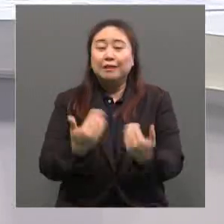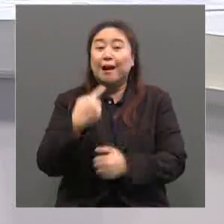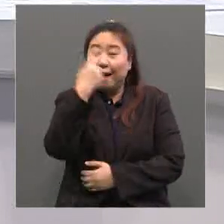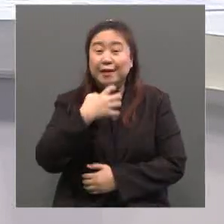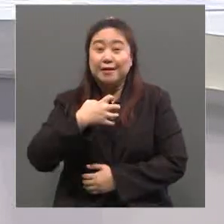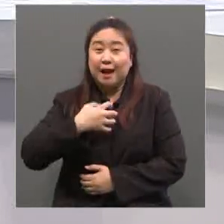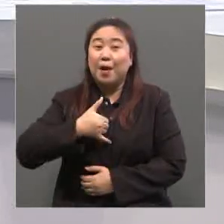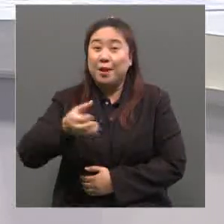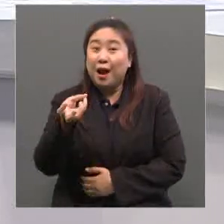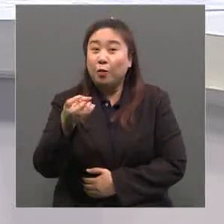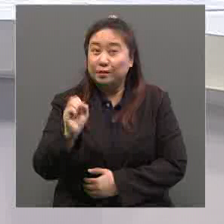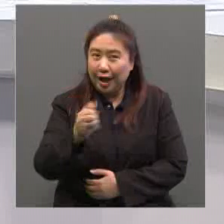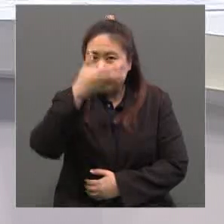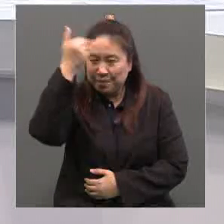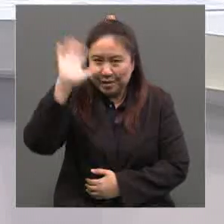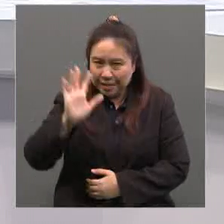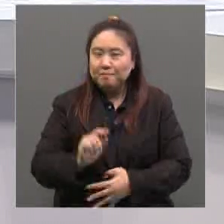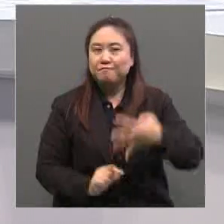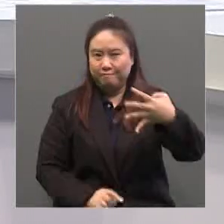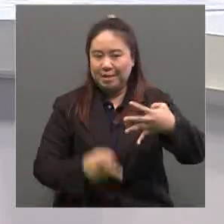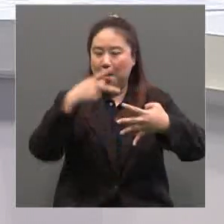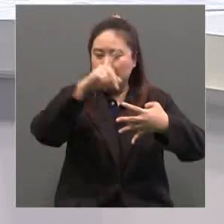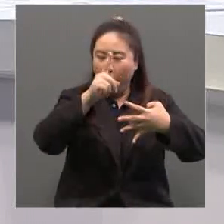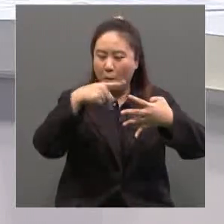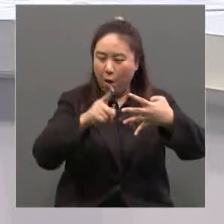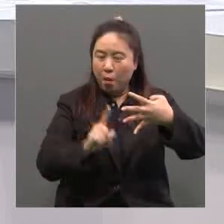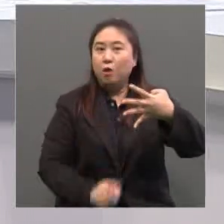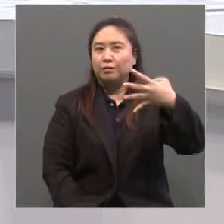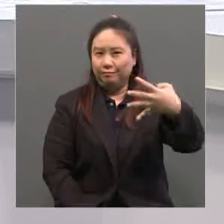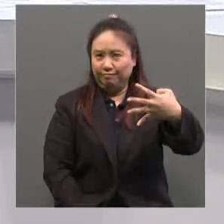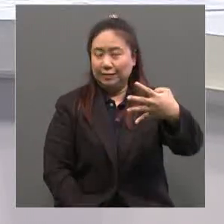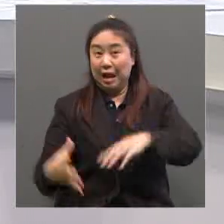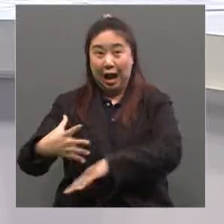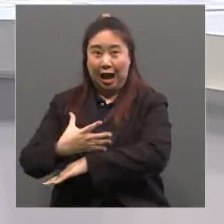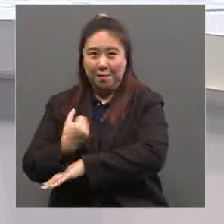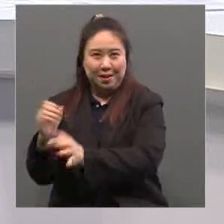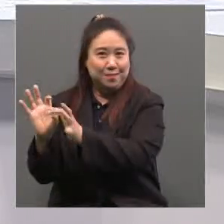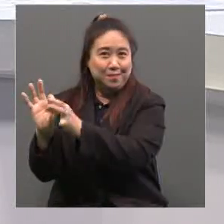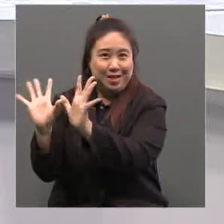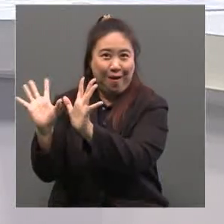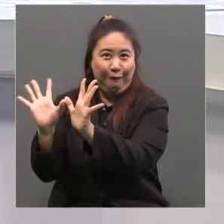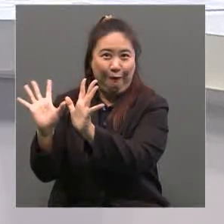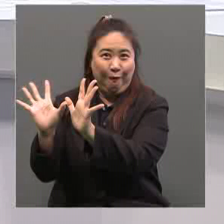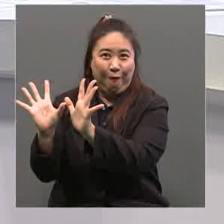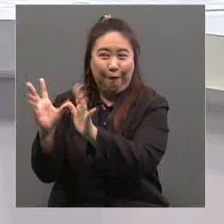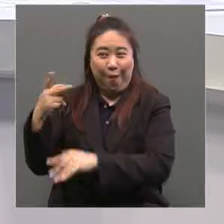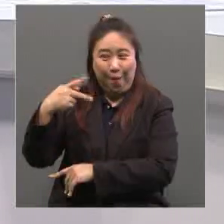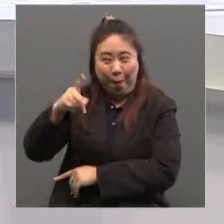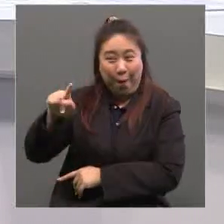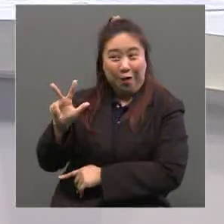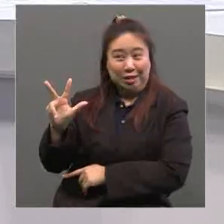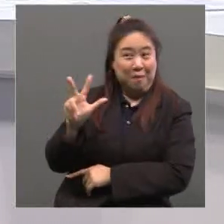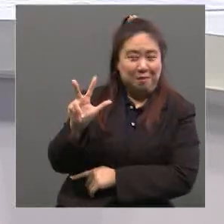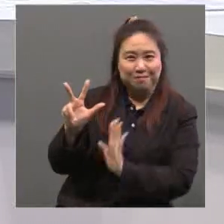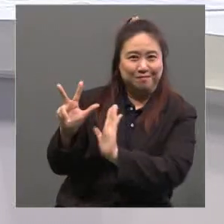นนข้าวสารอย่าลืมนะคะสี่ปอไม่ได้เกี่ยวกับการเมืองนะ อ ๋ อไม่ใช่ห้ามสามปอสามปอจะไปก็